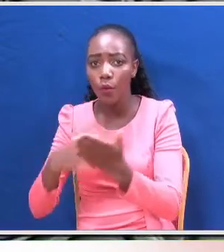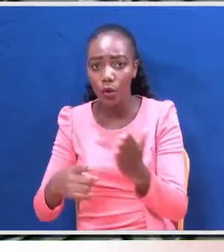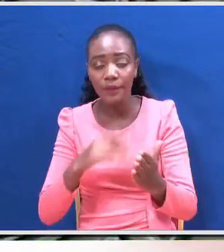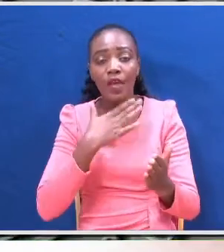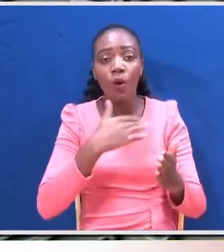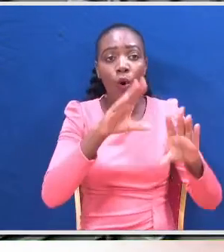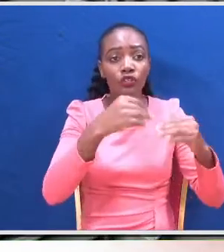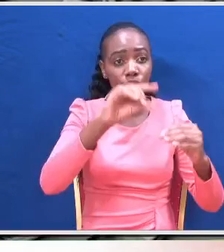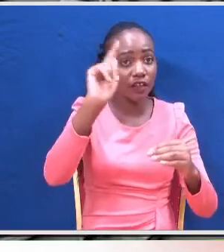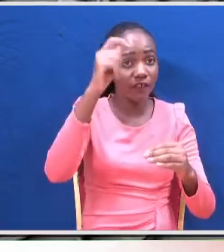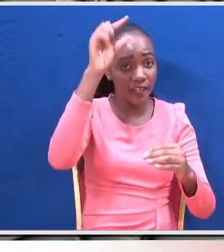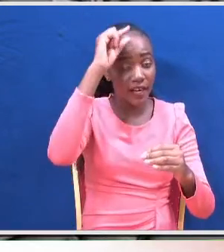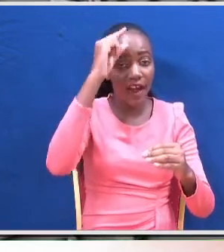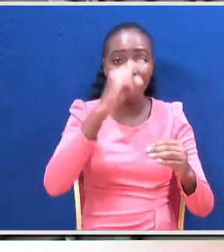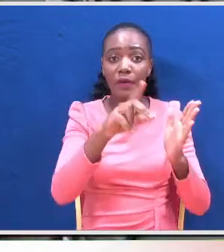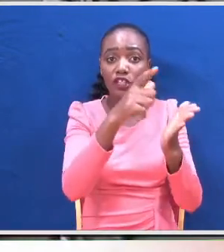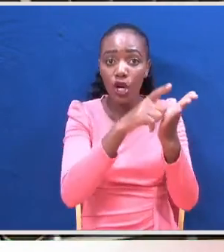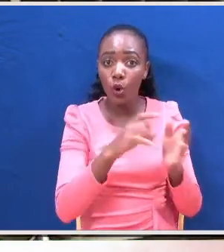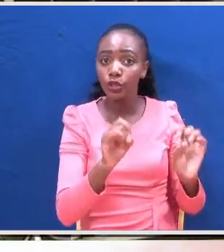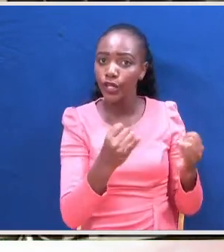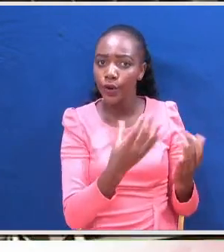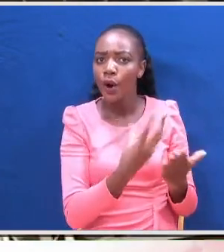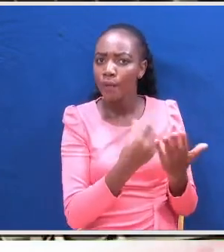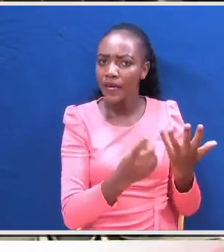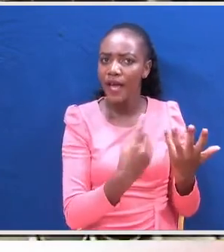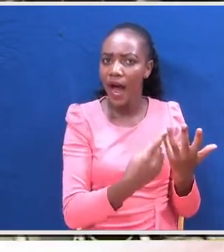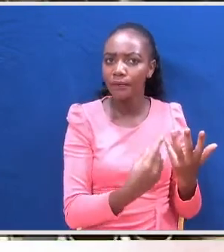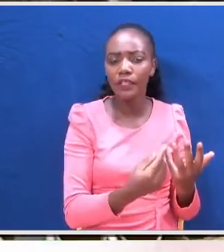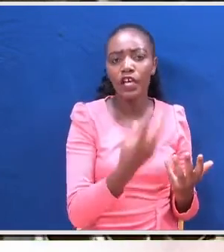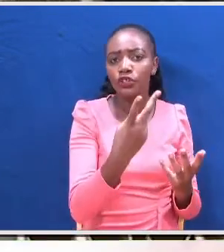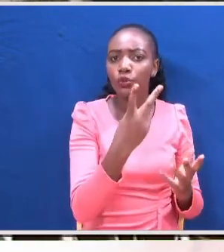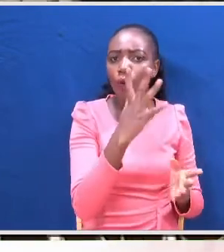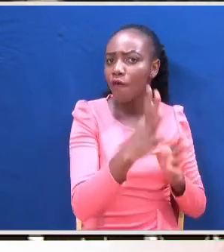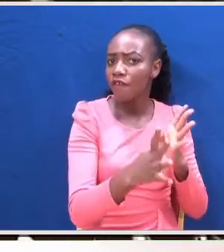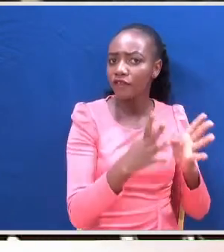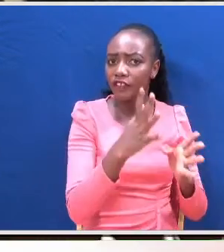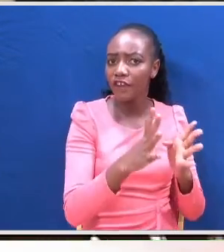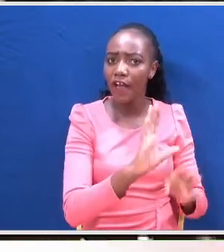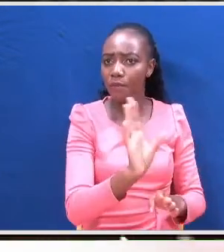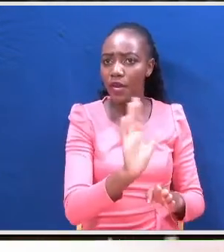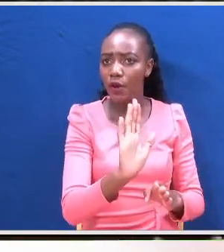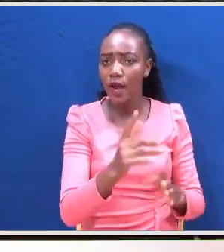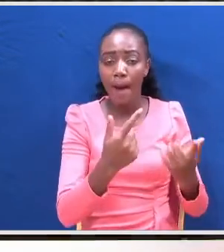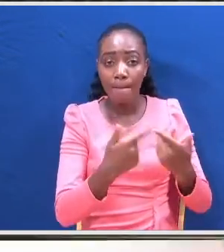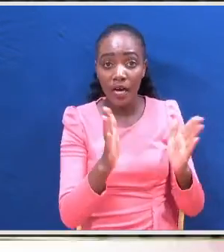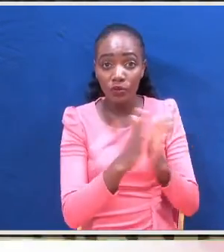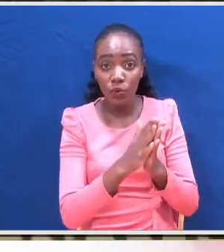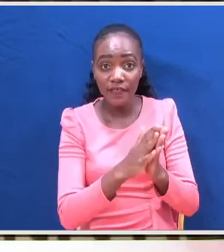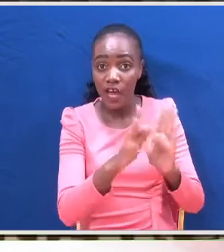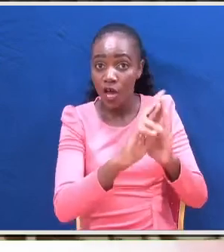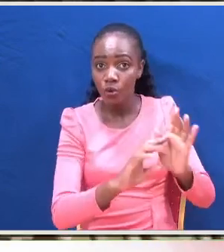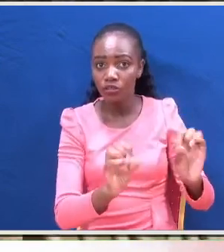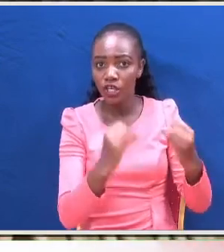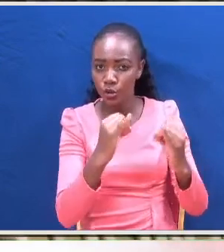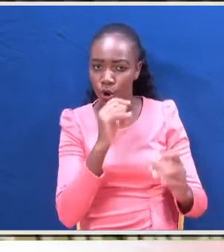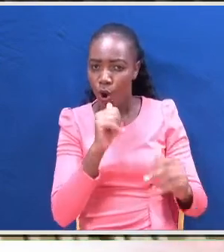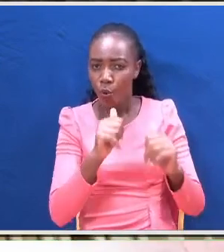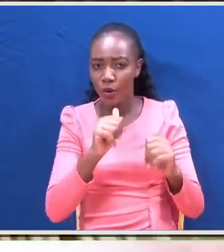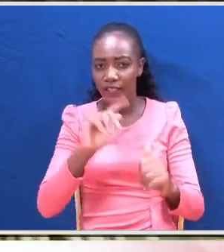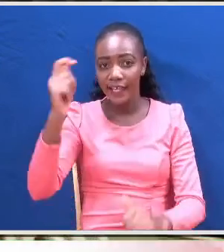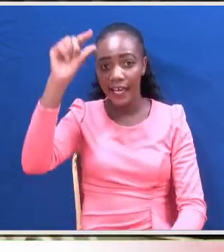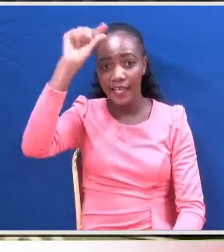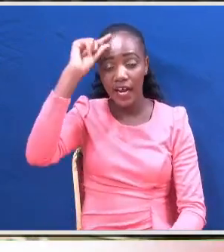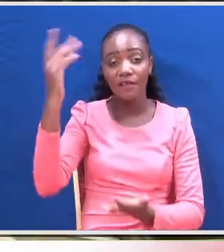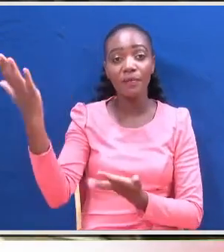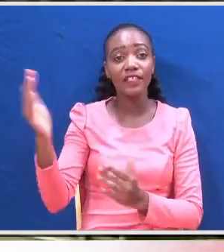serikali ya Kenya mkopo mpya wa shilingi bilioni 255 ila kwa masharti mapya ambayo serikali